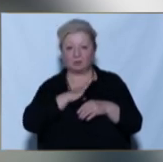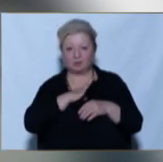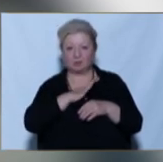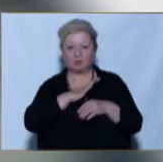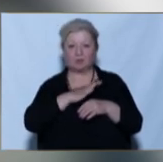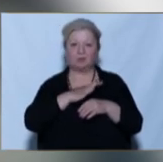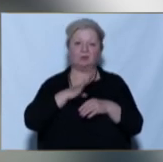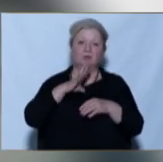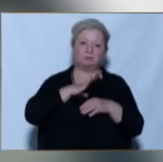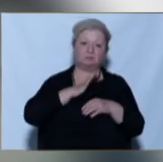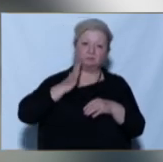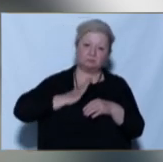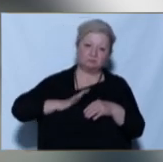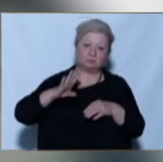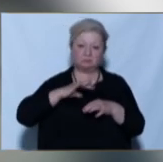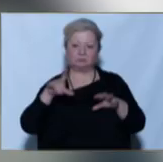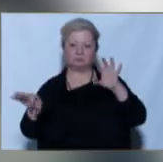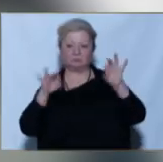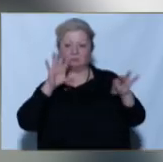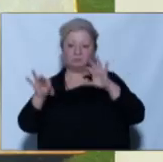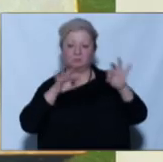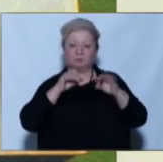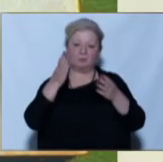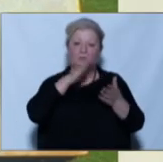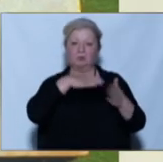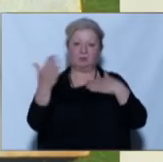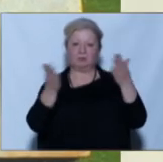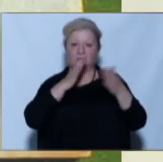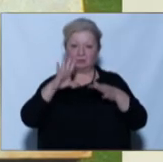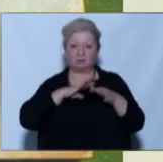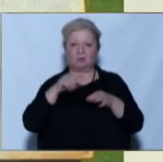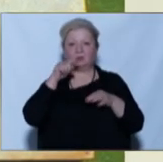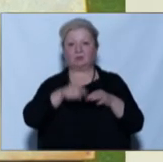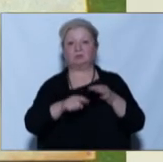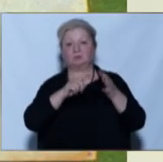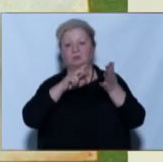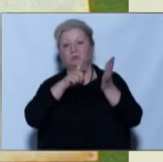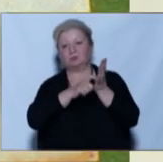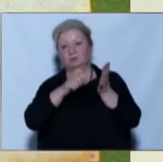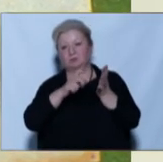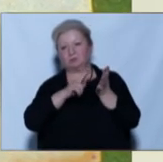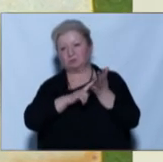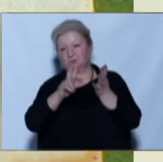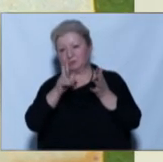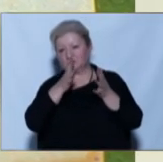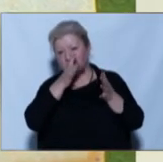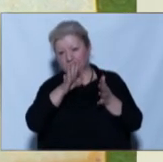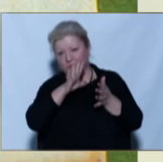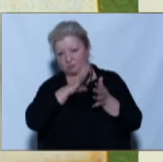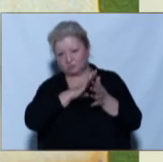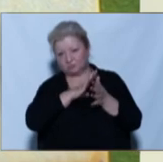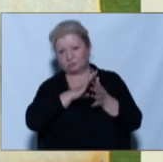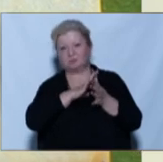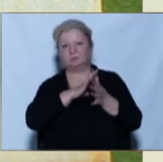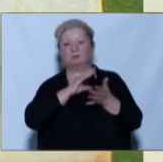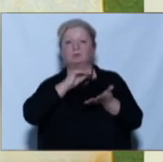შორის არჩევანი გაეკეთებინა და 1793 წელს გიორგიევსკში რუსეთთან ხელი მოაწერა